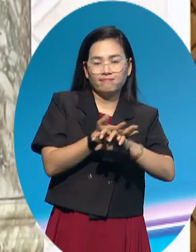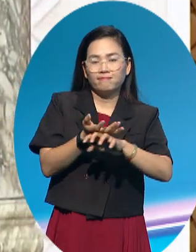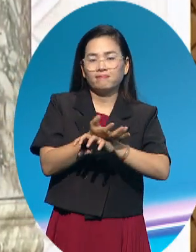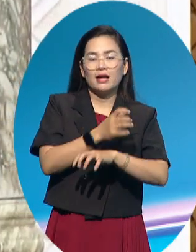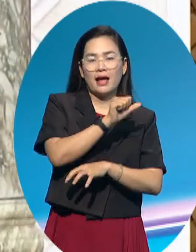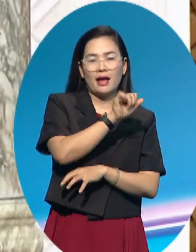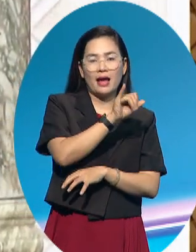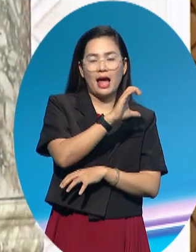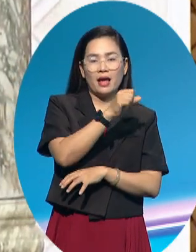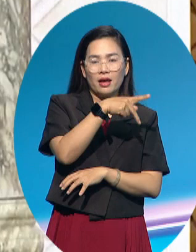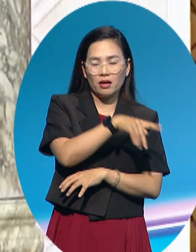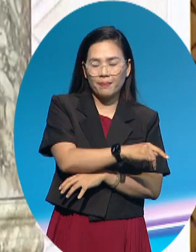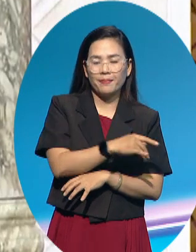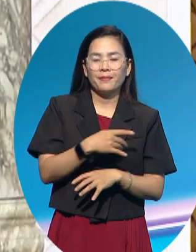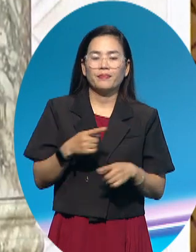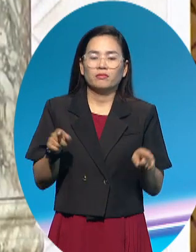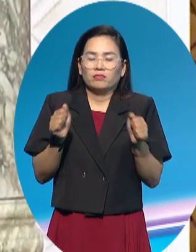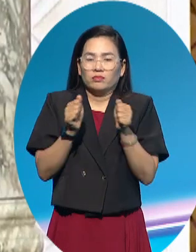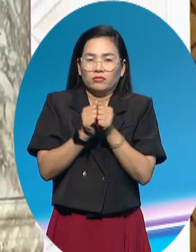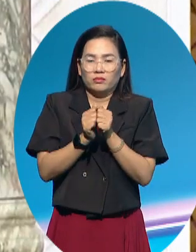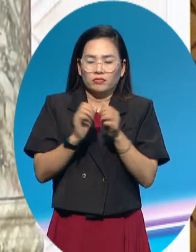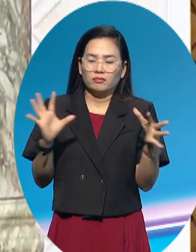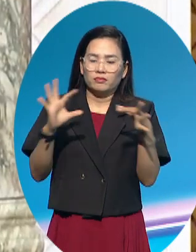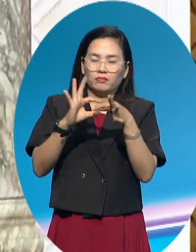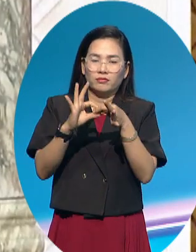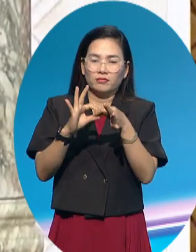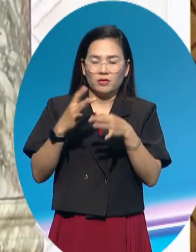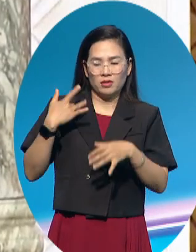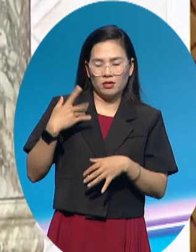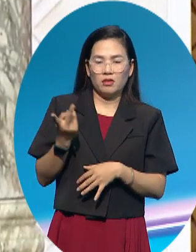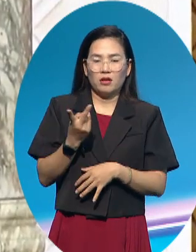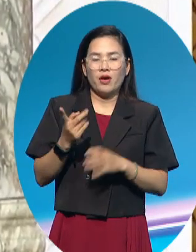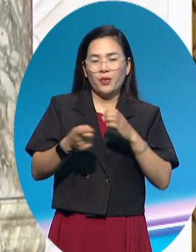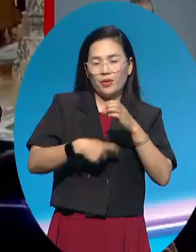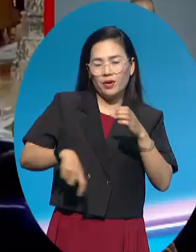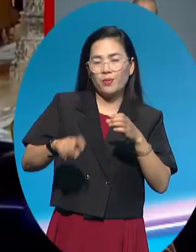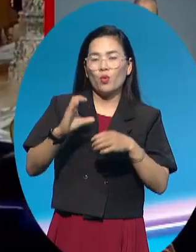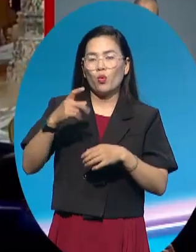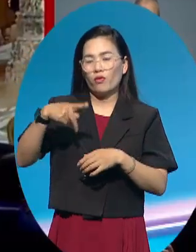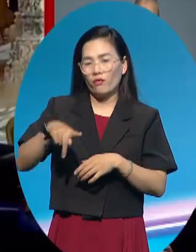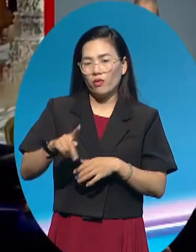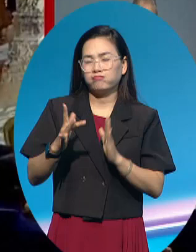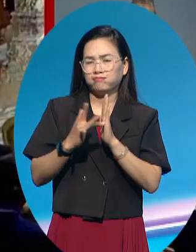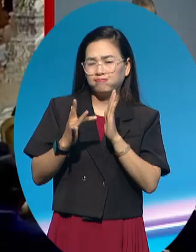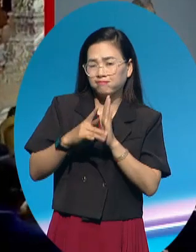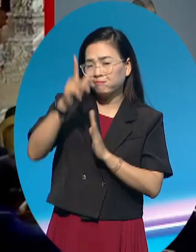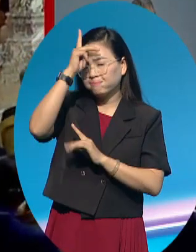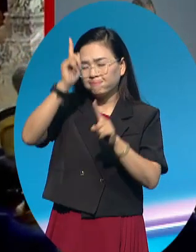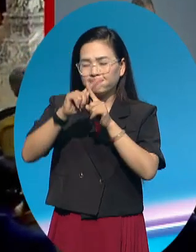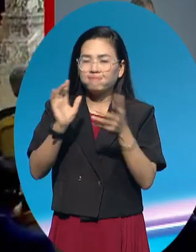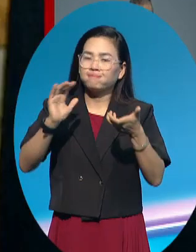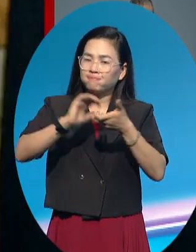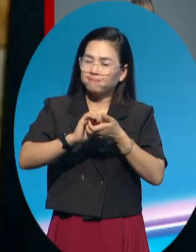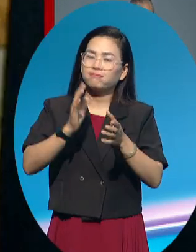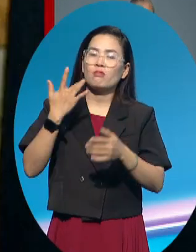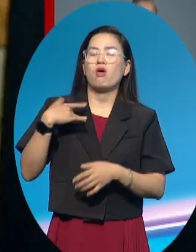trong quá trình phát triển kinh tế xã hội và có nhiều tiềm năng hợp tác trong các lĩnh vực nông nghiệp quốc phòng khoa học và công nghệ về phần mình tổng